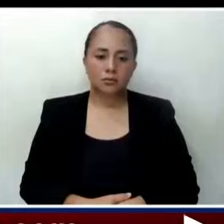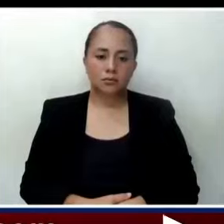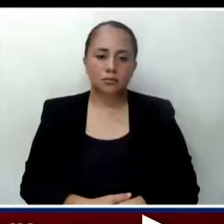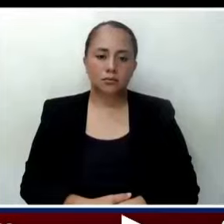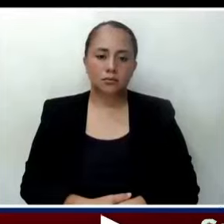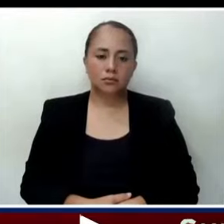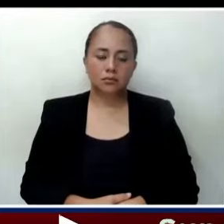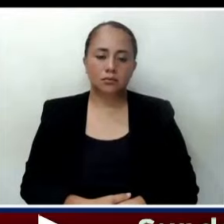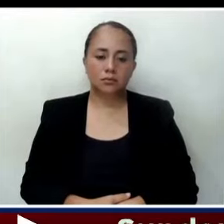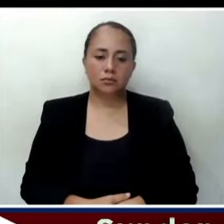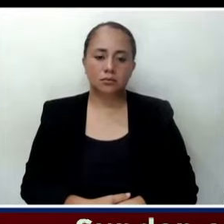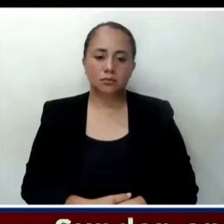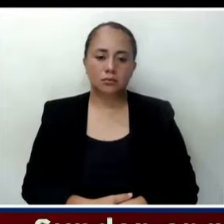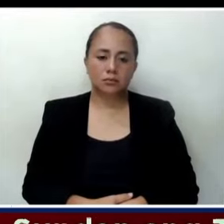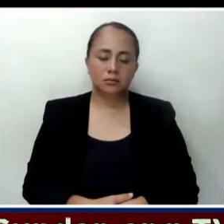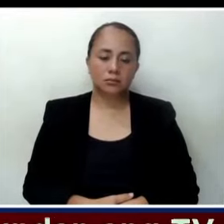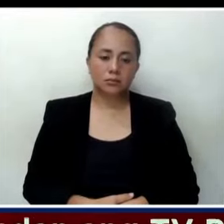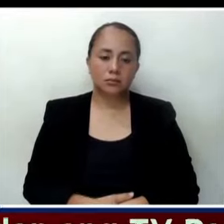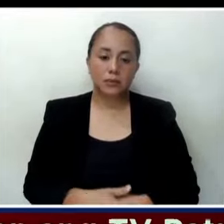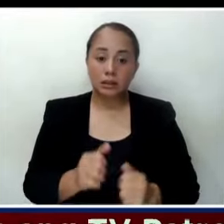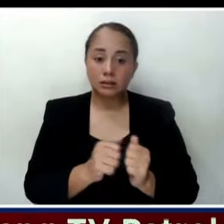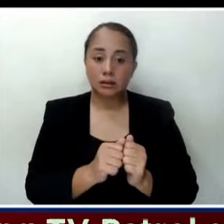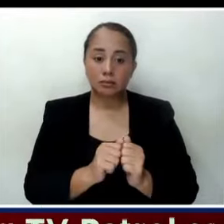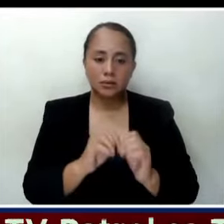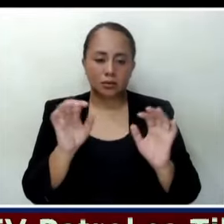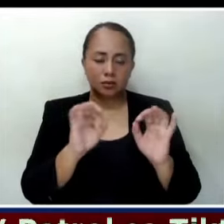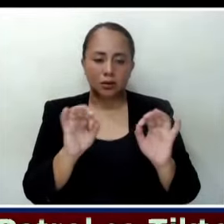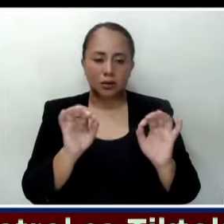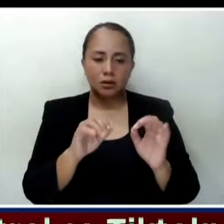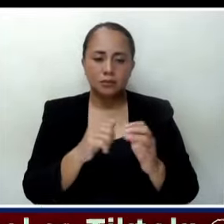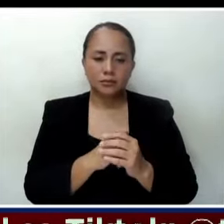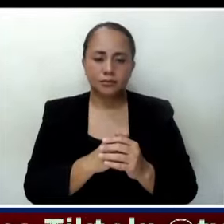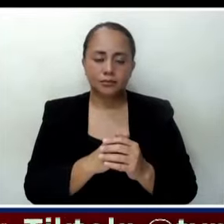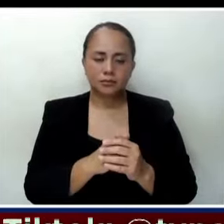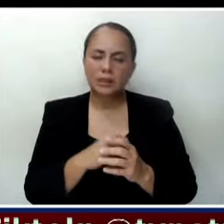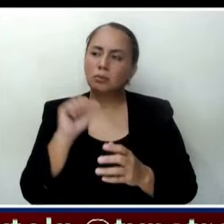May kasama ba siya? Wala sir, may isa lang. Wala? Kaibigan!